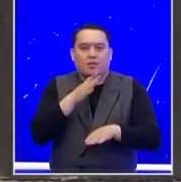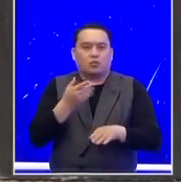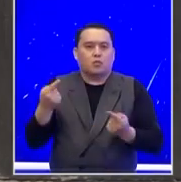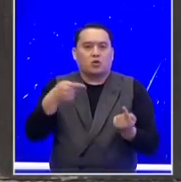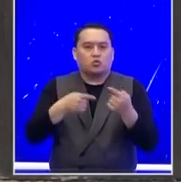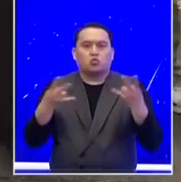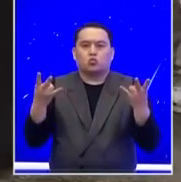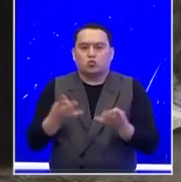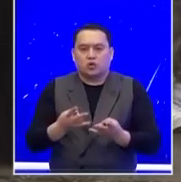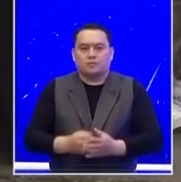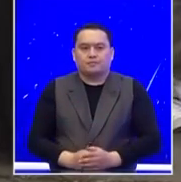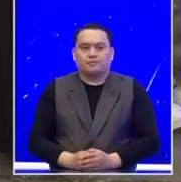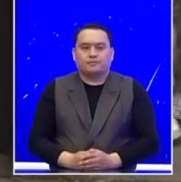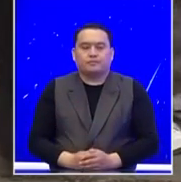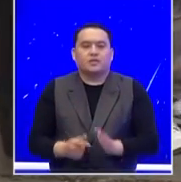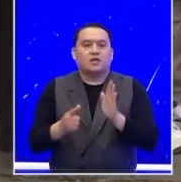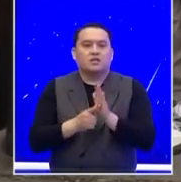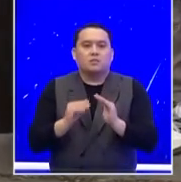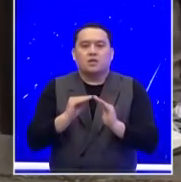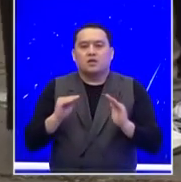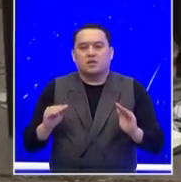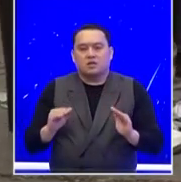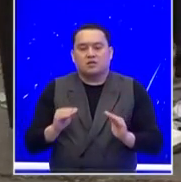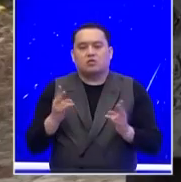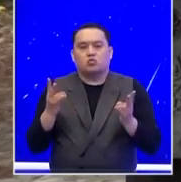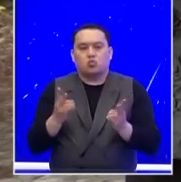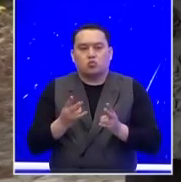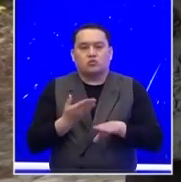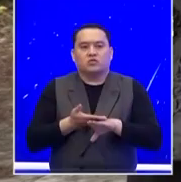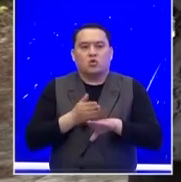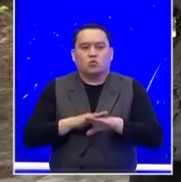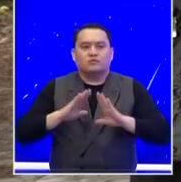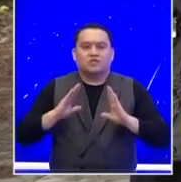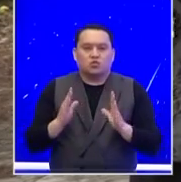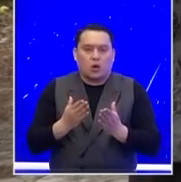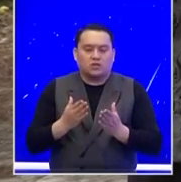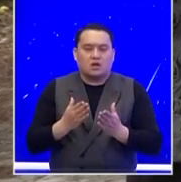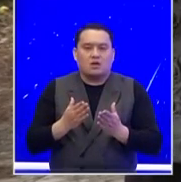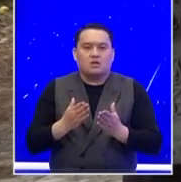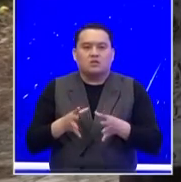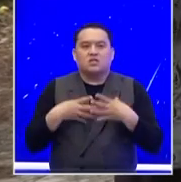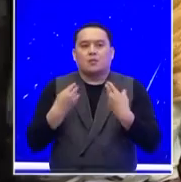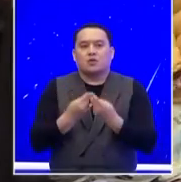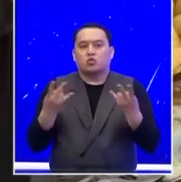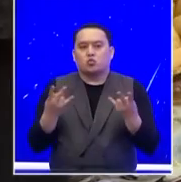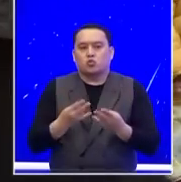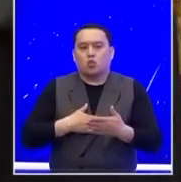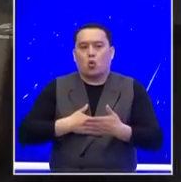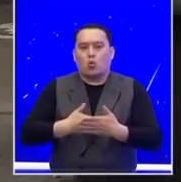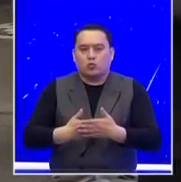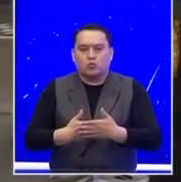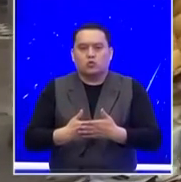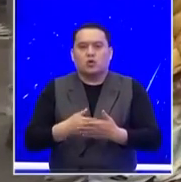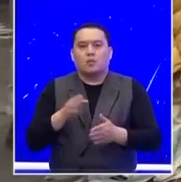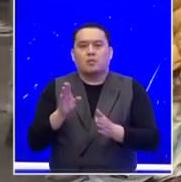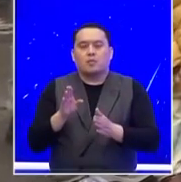друга нужно. 7 детей воспитывает семья Нукешевых. Из-за сложившейся ситуации в стране глава семейства вынужден был выйти в отпуск без содержания